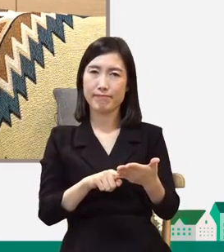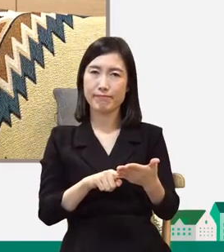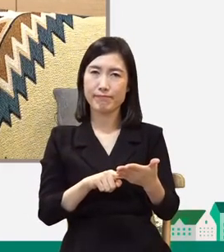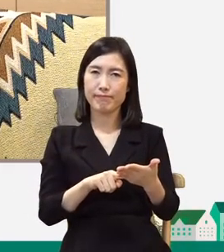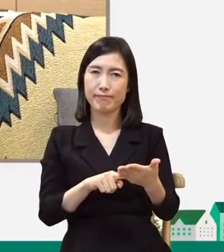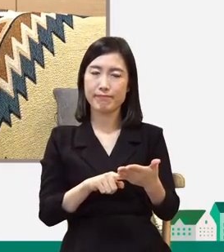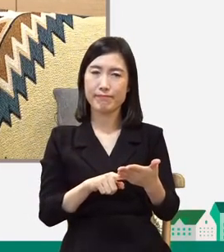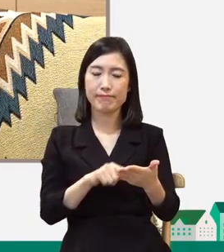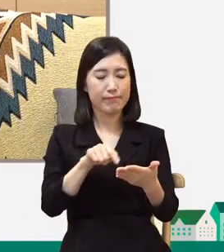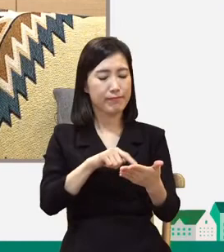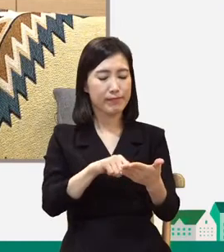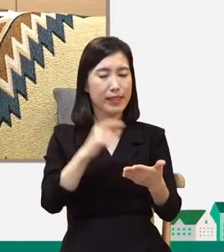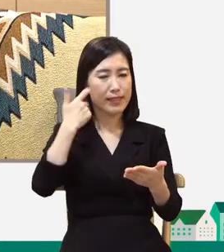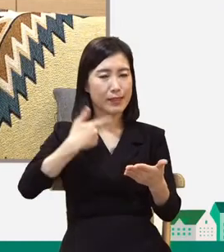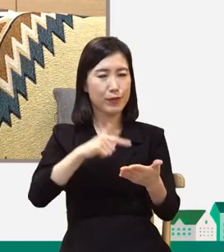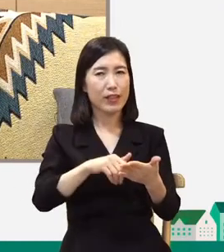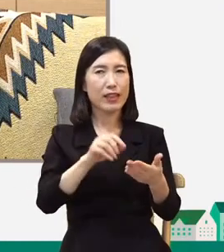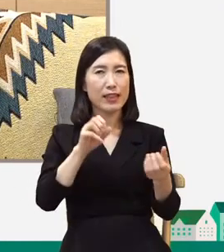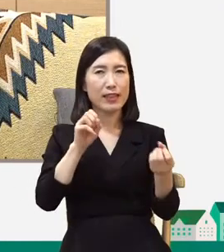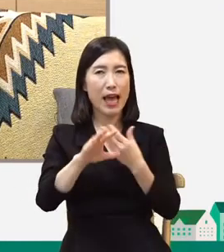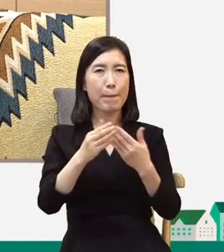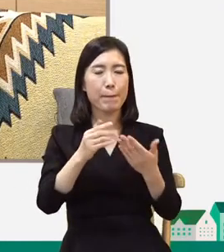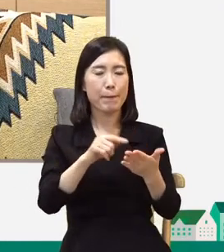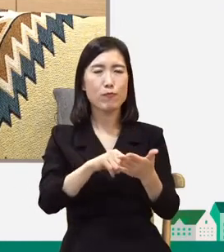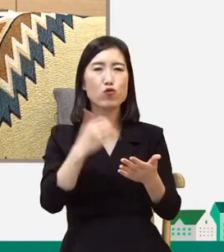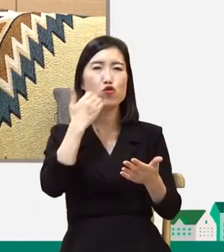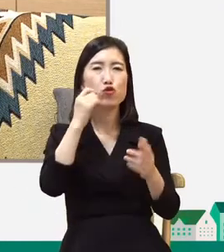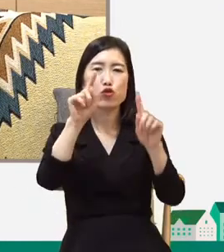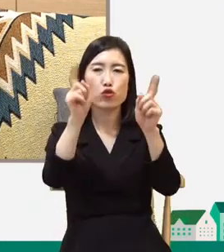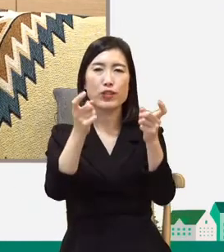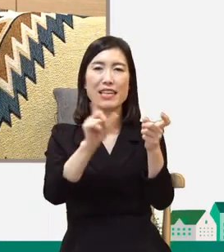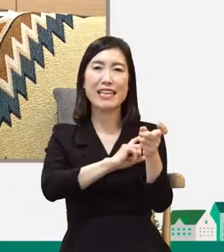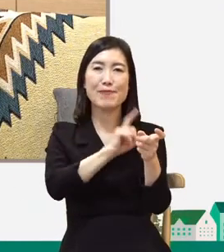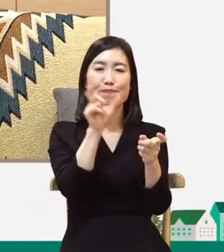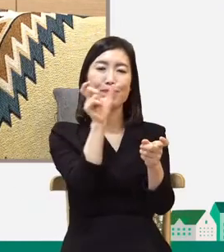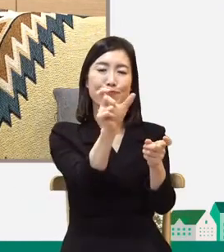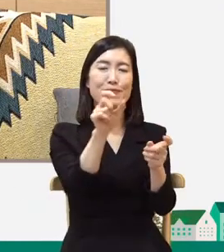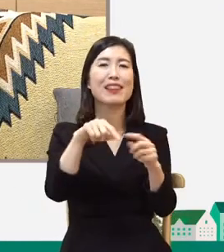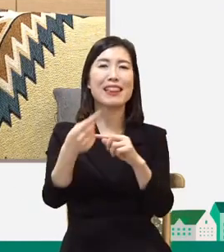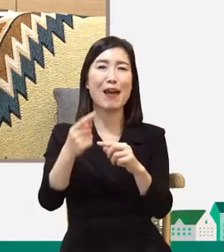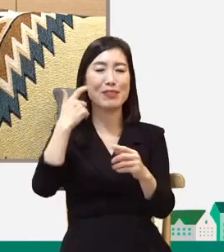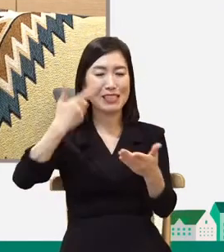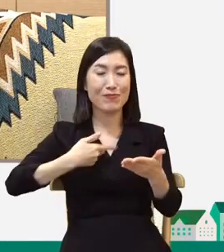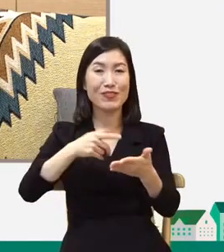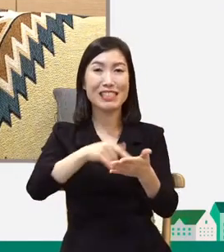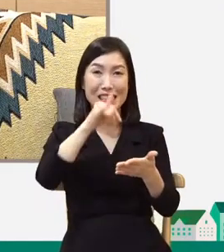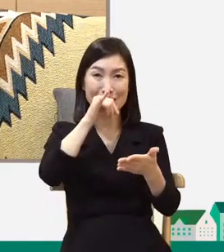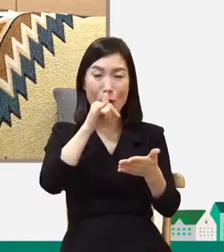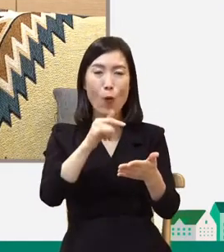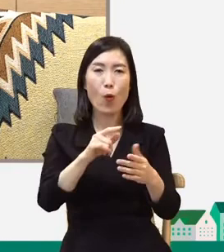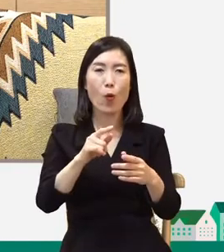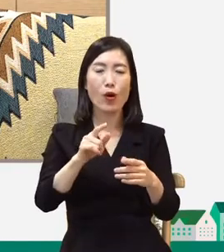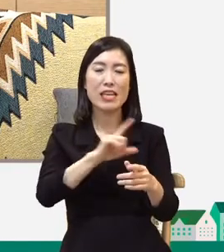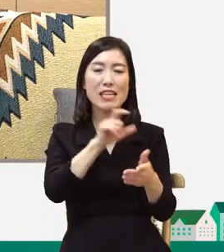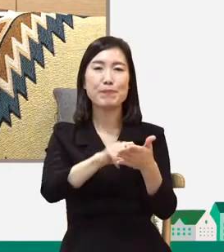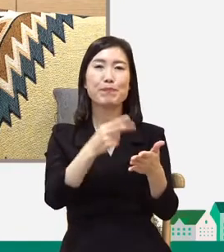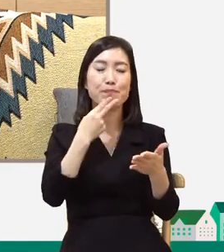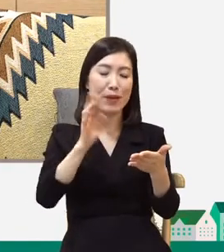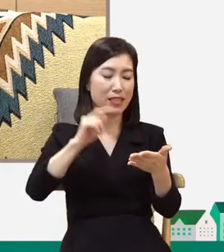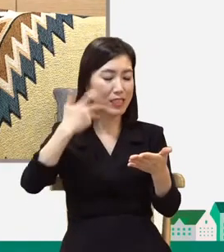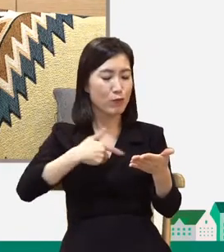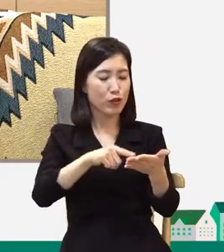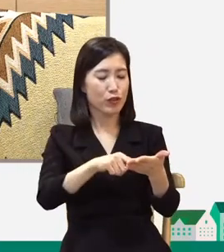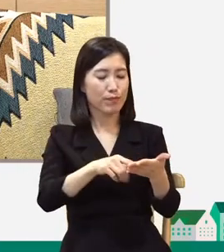뭐 이 질문에 누가 답변했으면 좋겠다라고 주신 분들도 있고 아니면 이 질문의 내용상 가장 적절하다고 생각되는 분에게